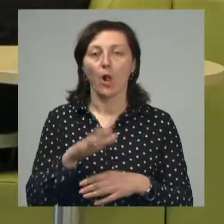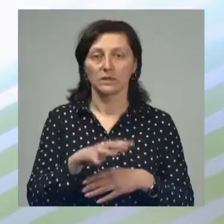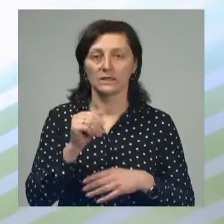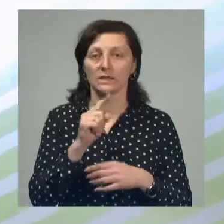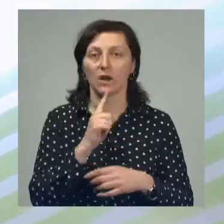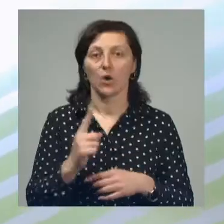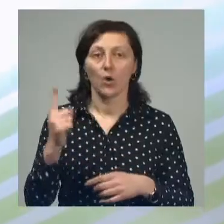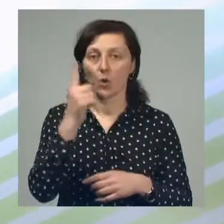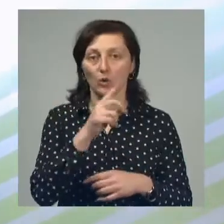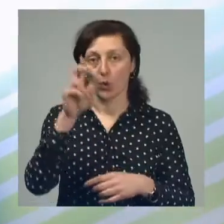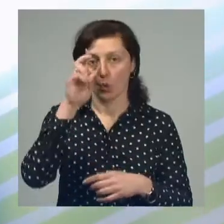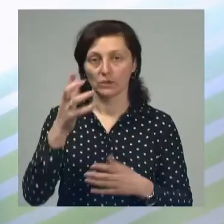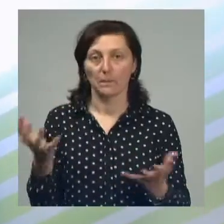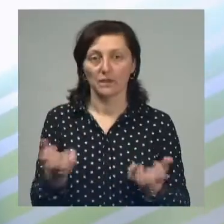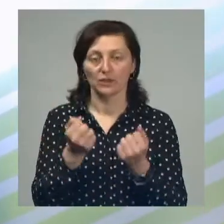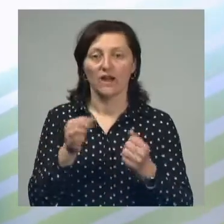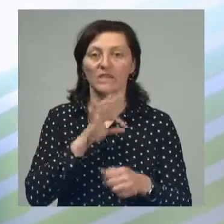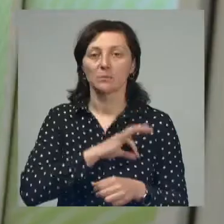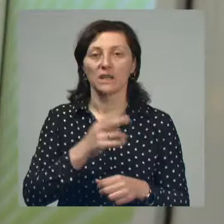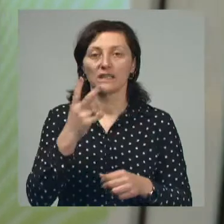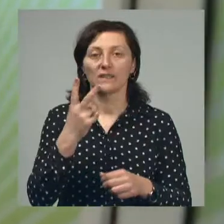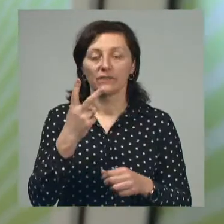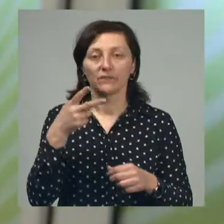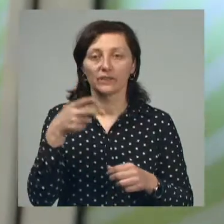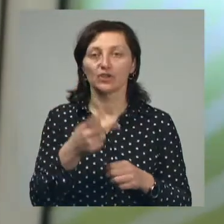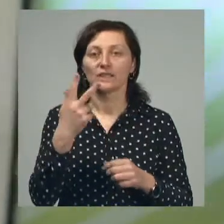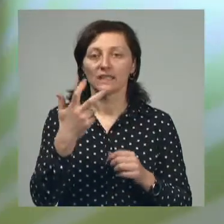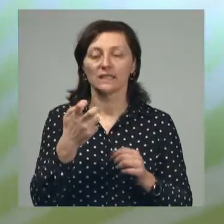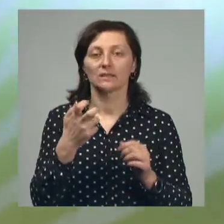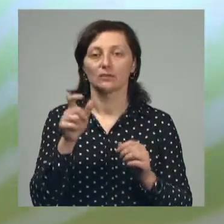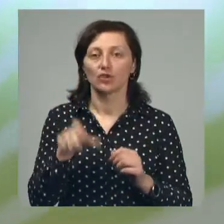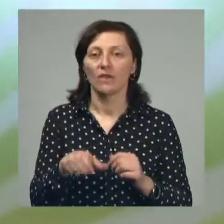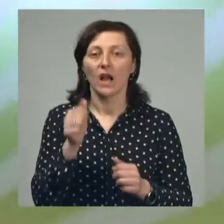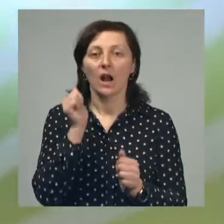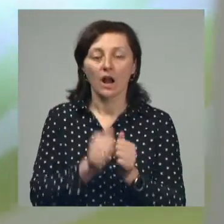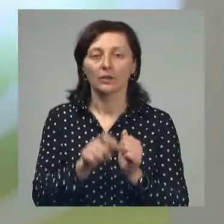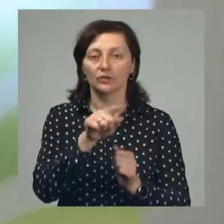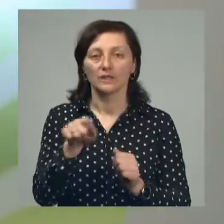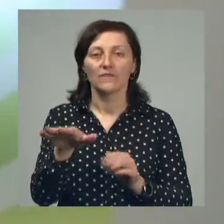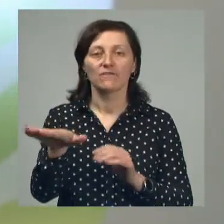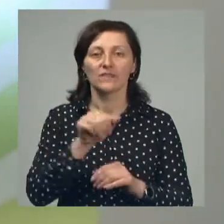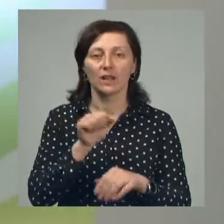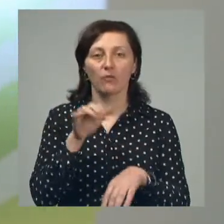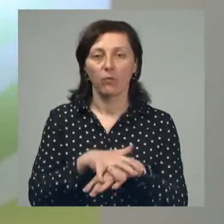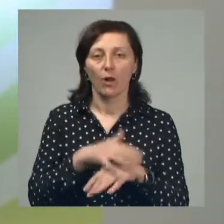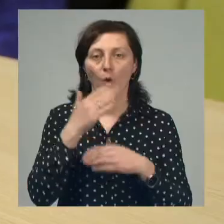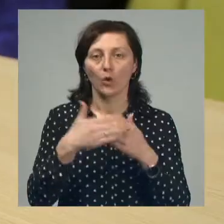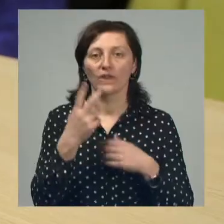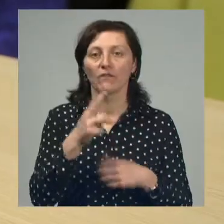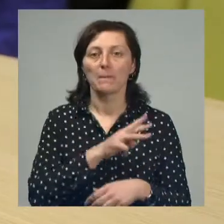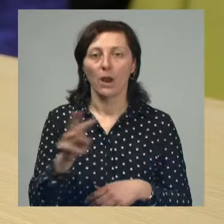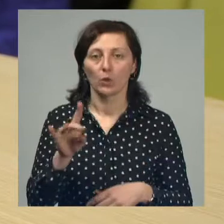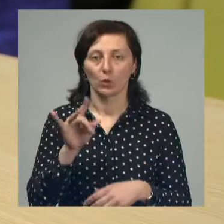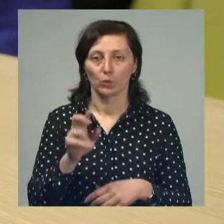за год господдержкой воспользовались две тысячи триста человек в среднем каждый из них взял в банке чуть более двух миллионов рублей